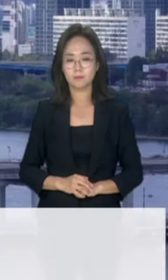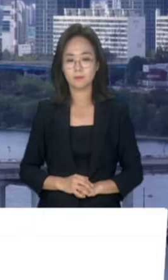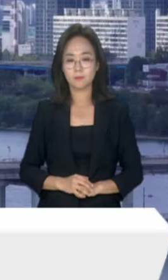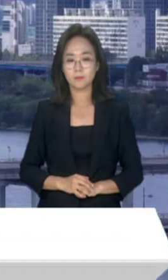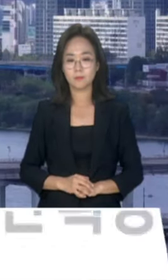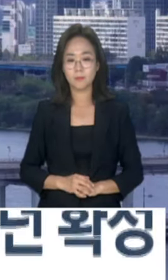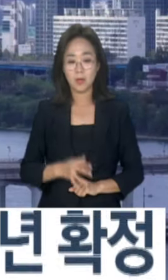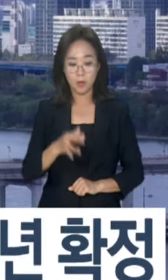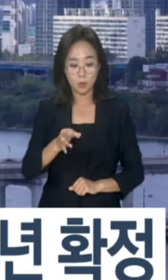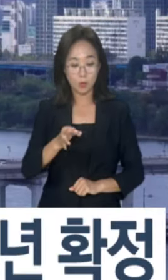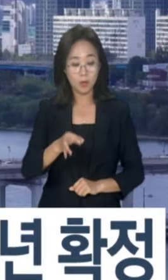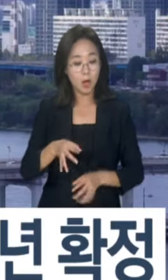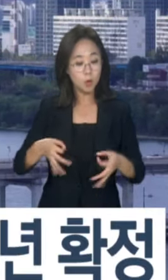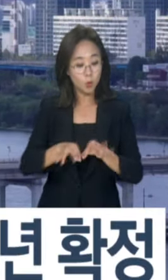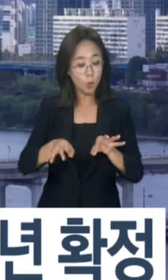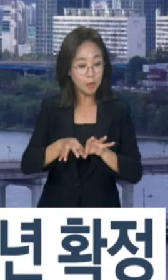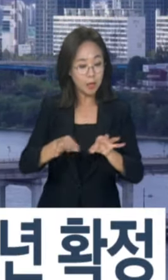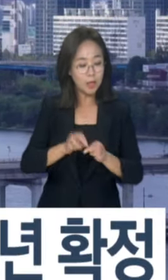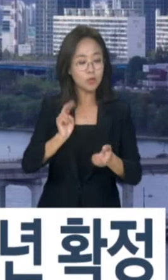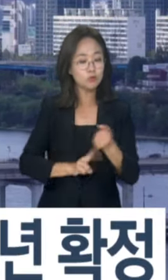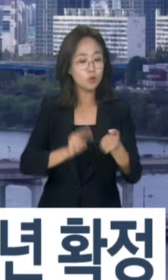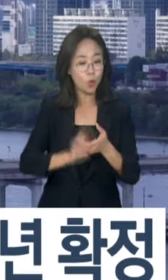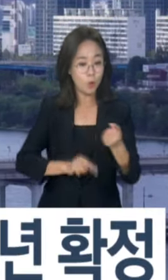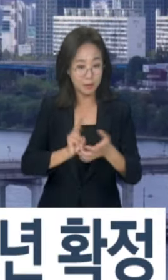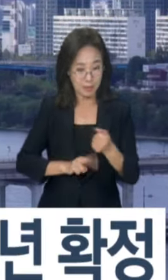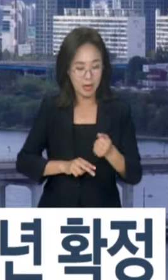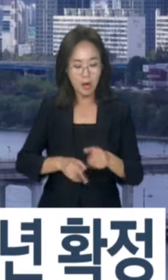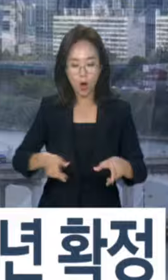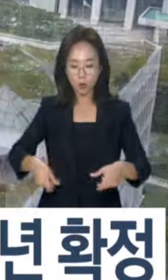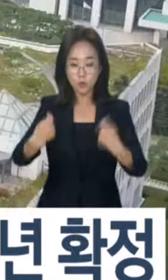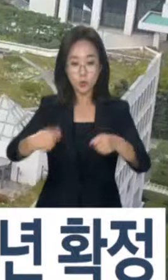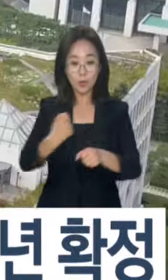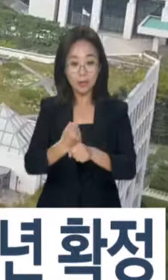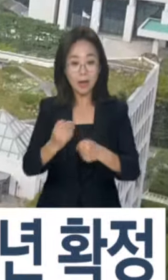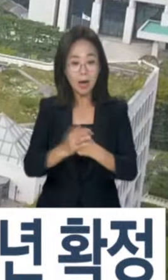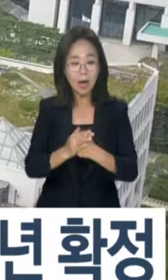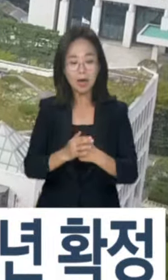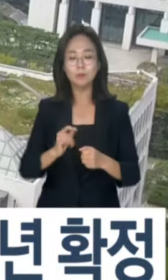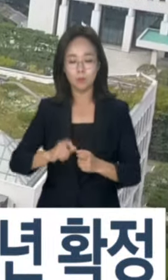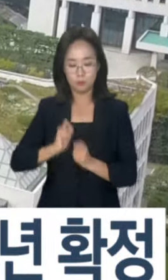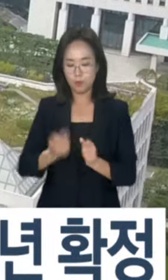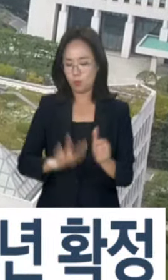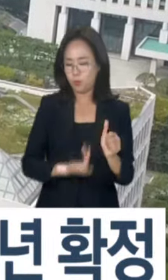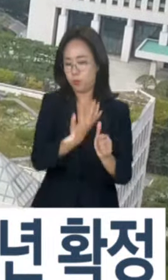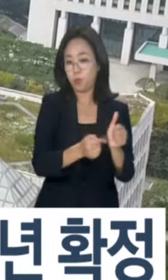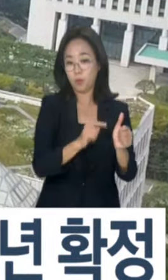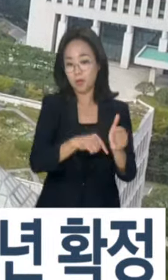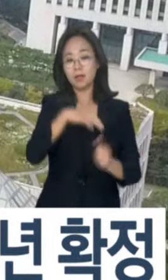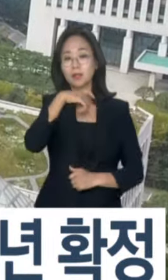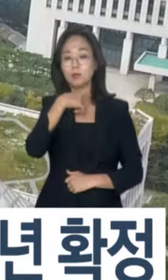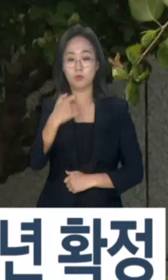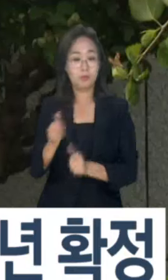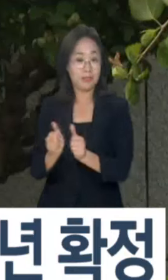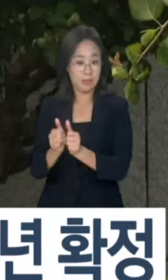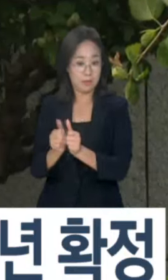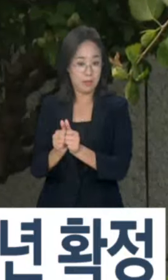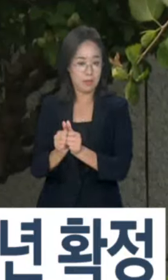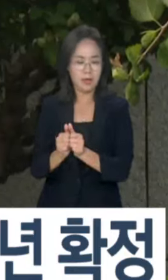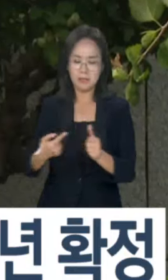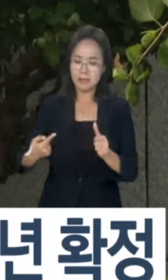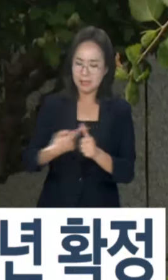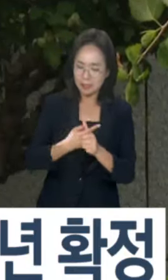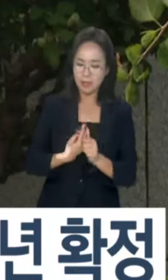돈내기 윷놀이를 하다 지인 몸에 불을 질러 살해한 60대에게 징역 35년이 확정됐습니다 대법원은 최근